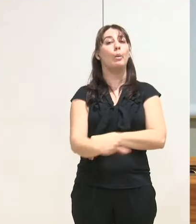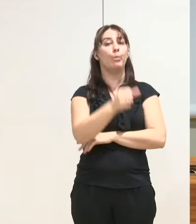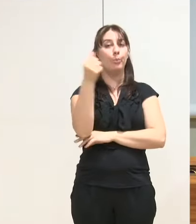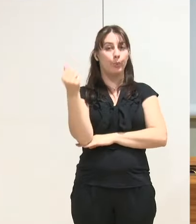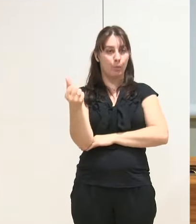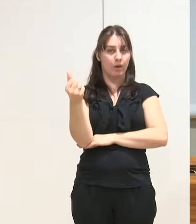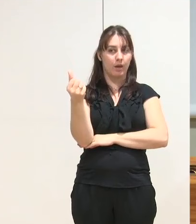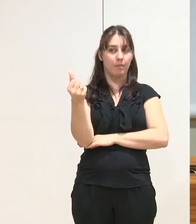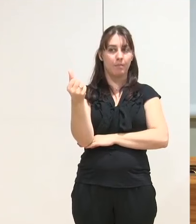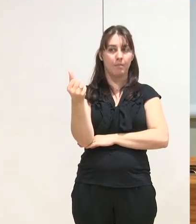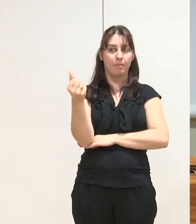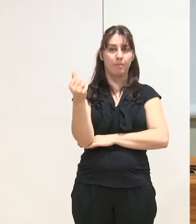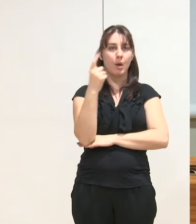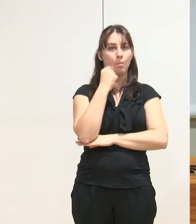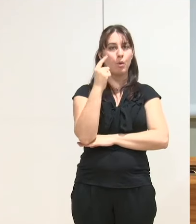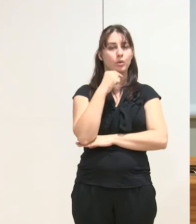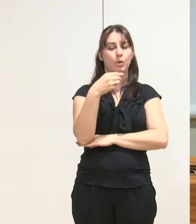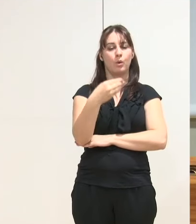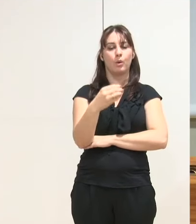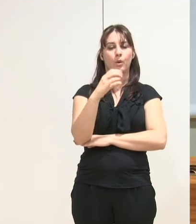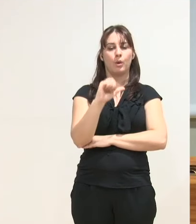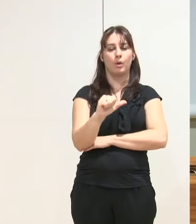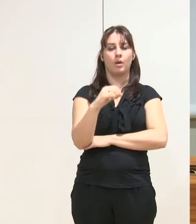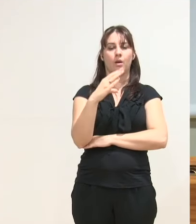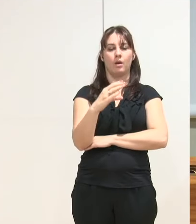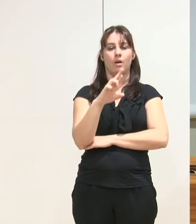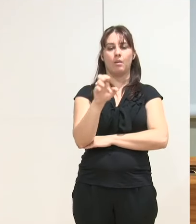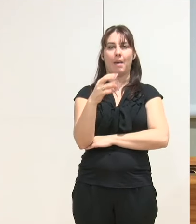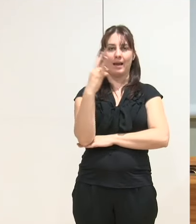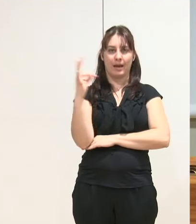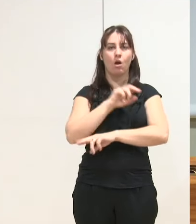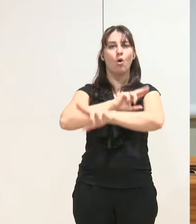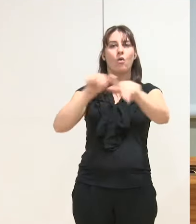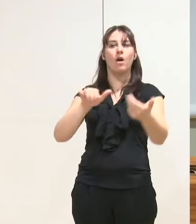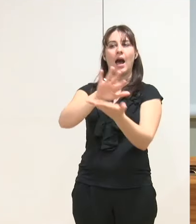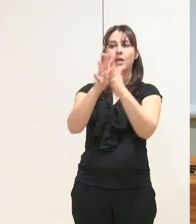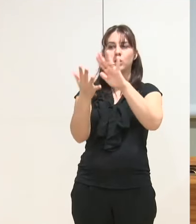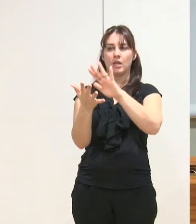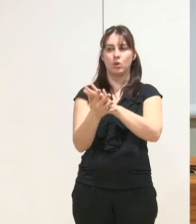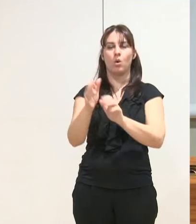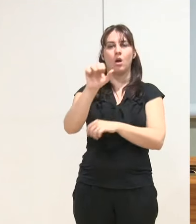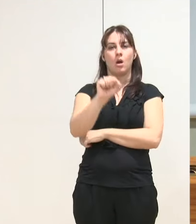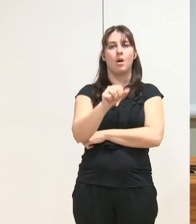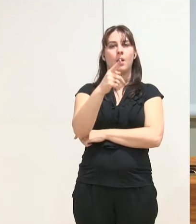par Monsieur Macré donc la convention avec l'association space